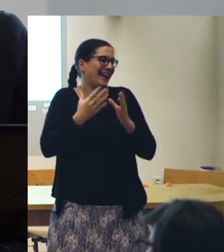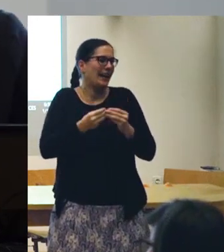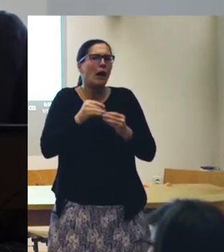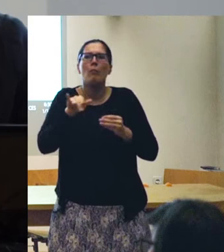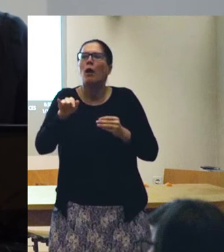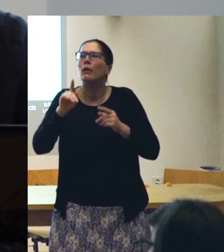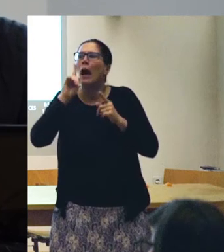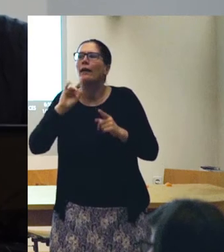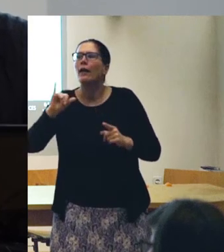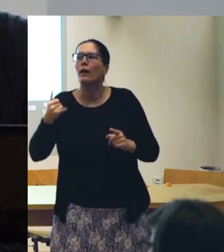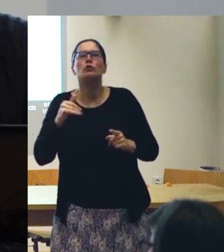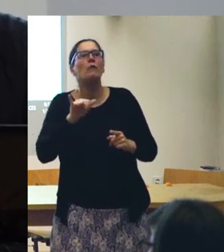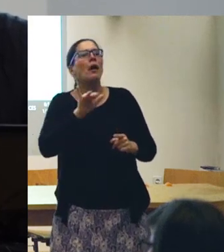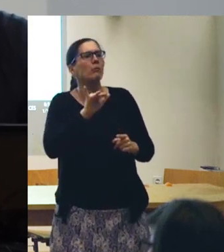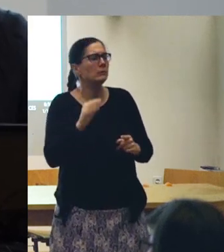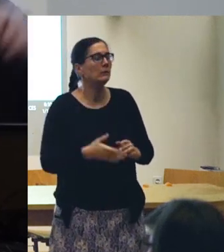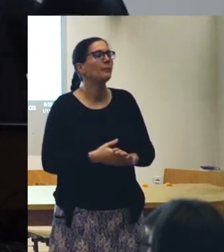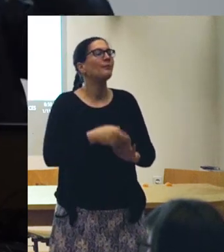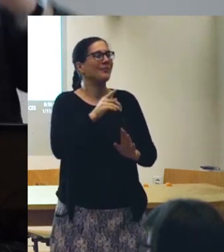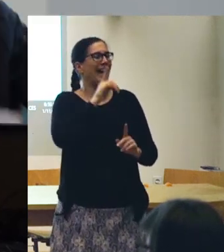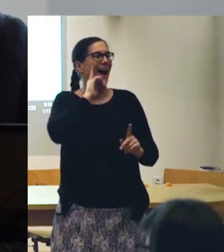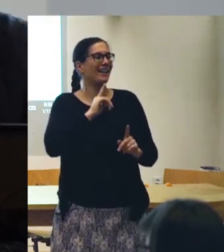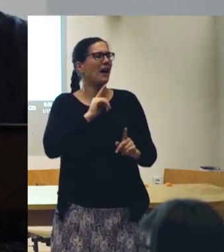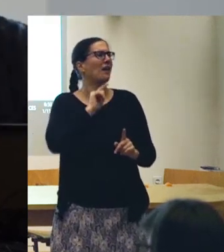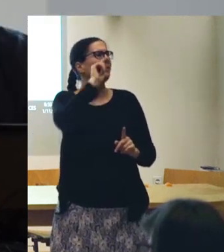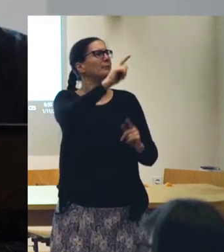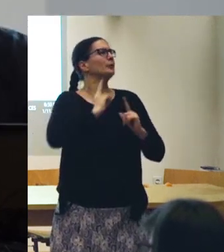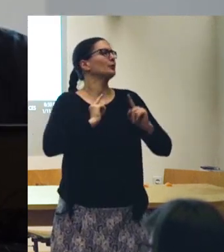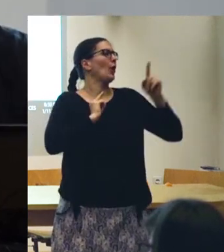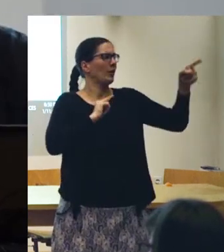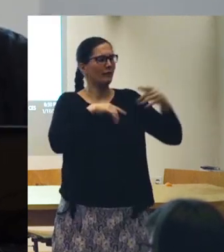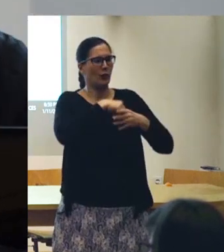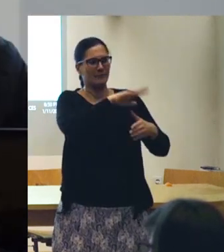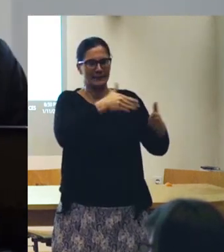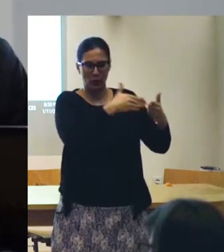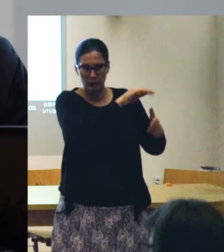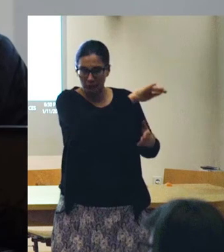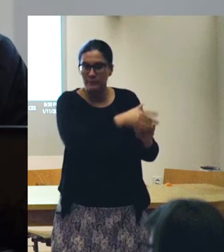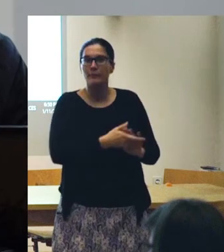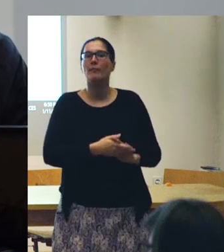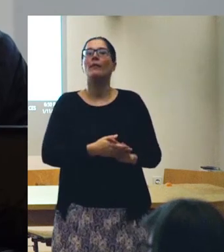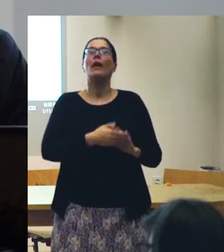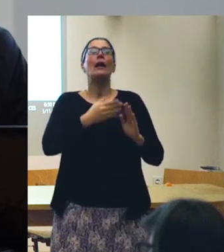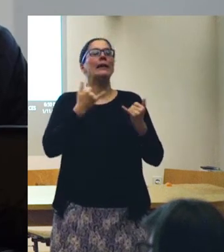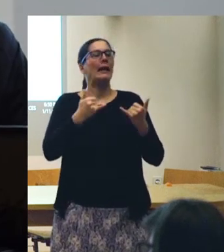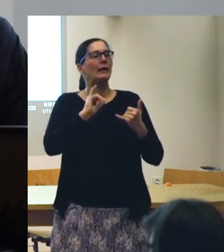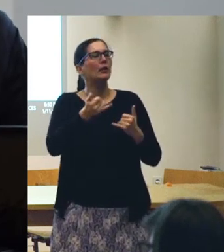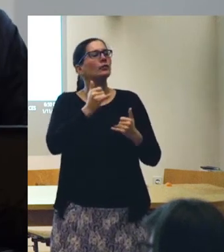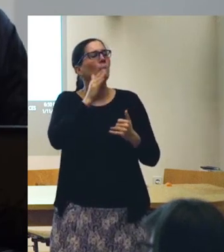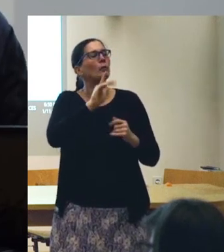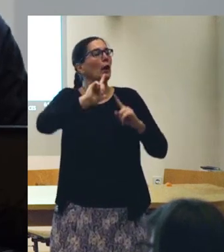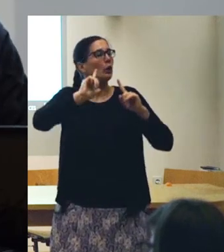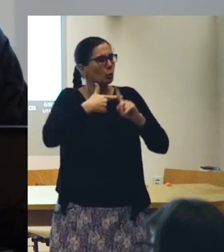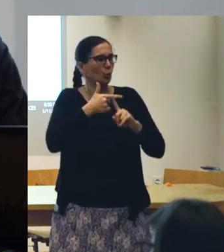že tu je. Ahoj. Tak s Hanou, ktorá tam stojí v detskom kútiku, budeme vlastne teraz robiť ešte druhú edíciu